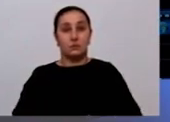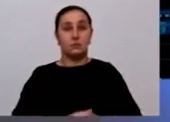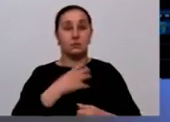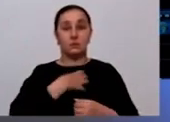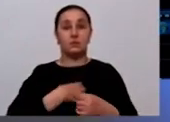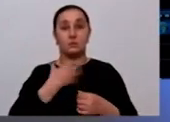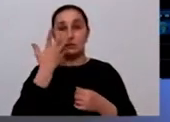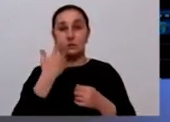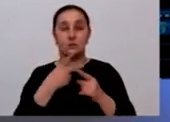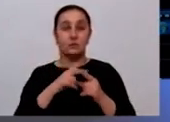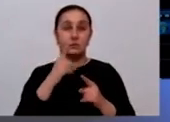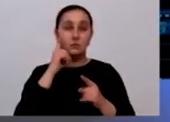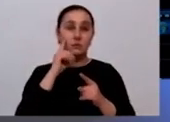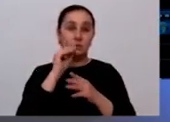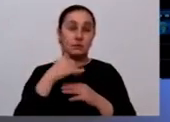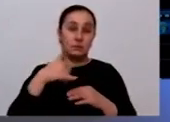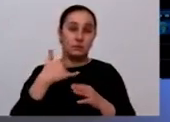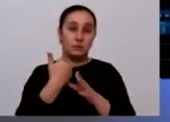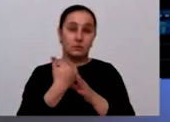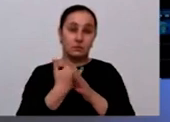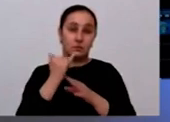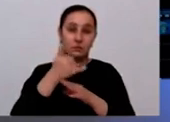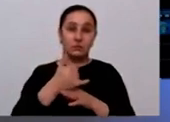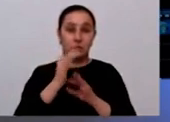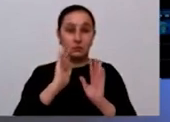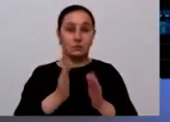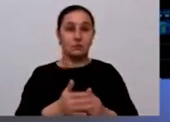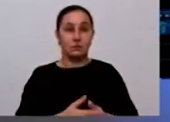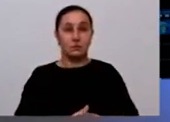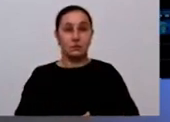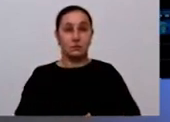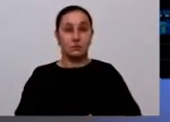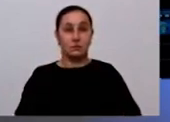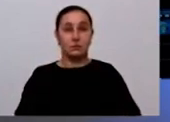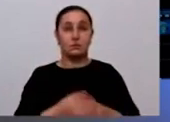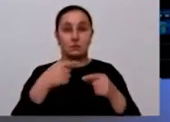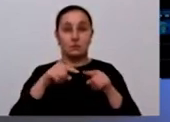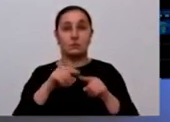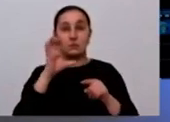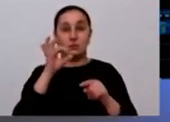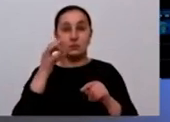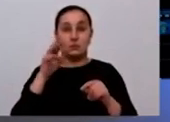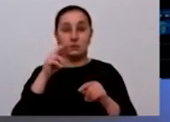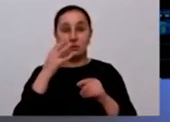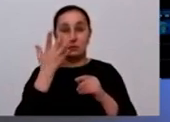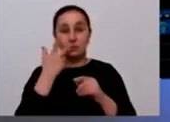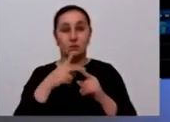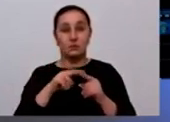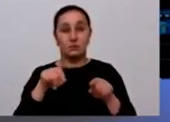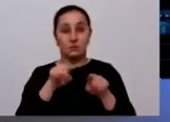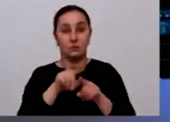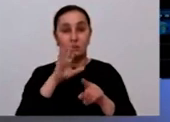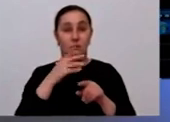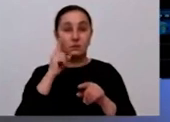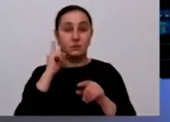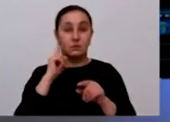Asosiy rangni yashil qilib olib va chelakcha yordamida quyib oldik. Endi soya qismini, soya qismi ham xuddi shunday